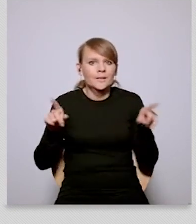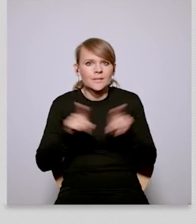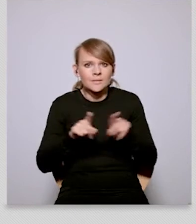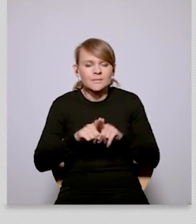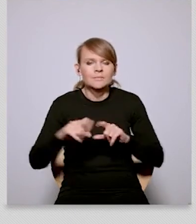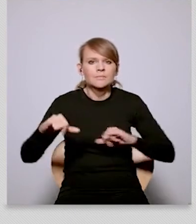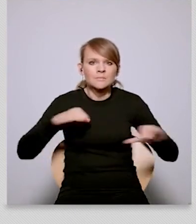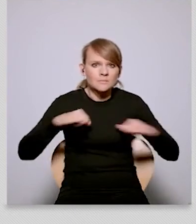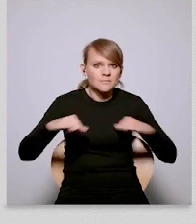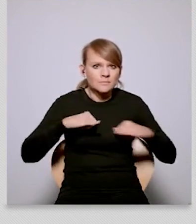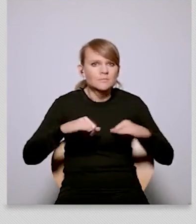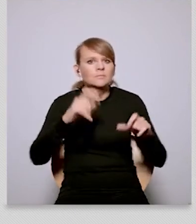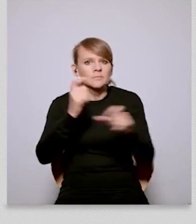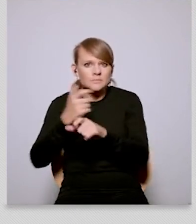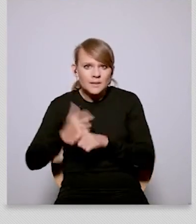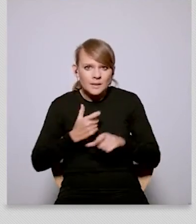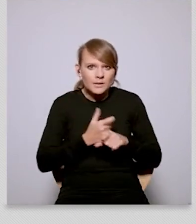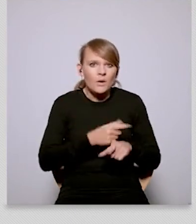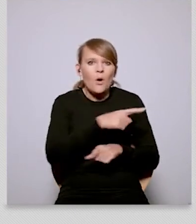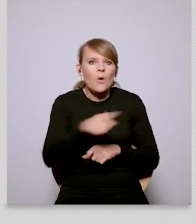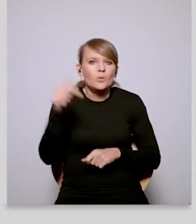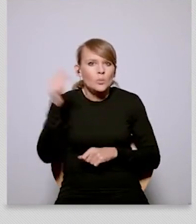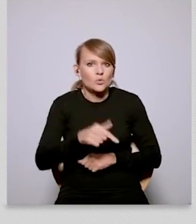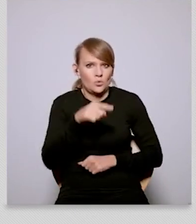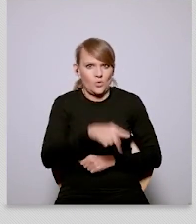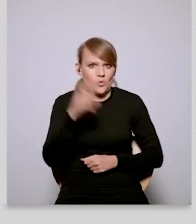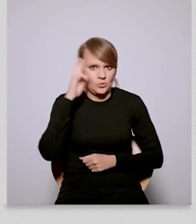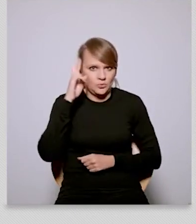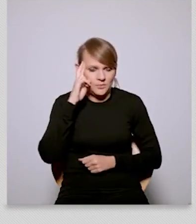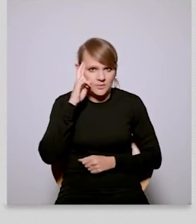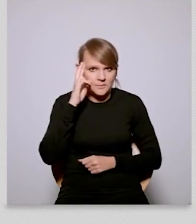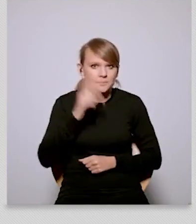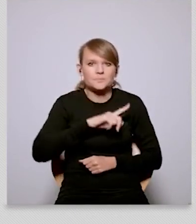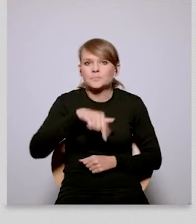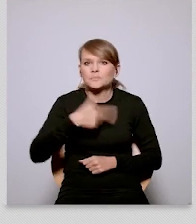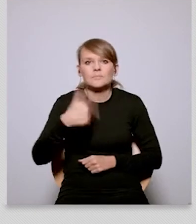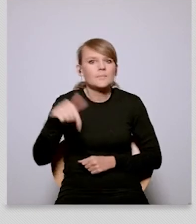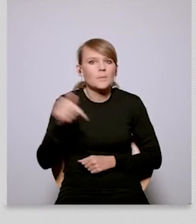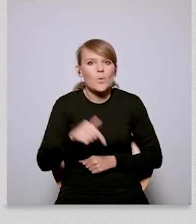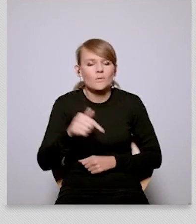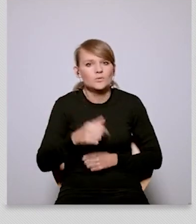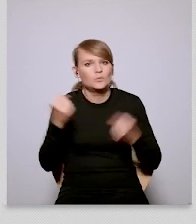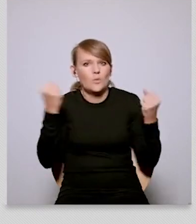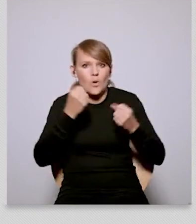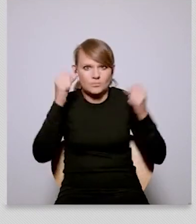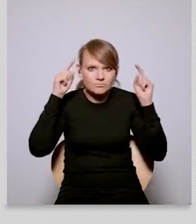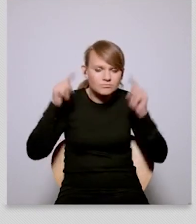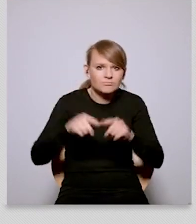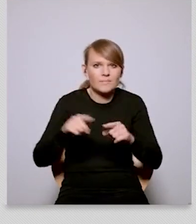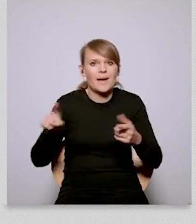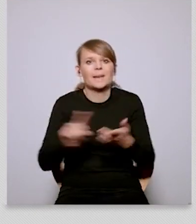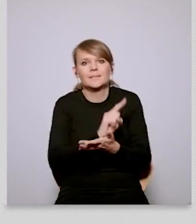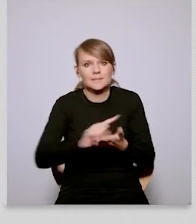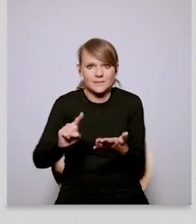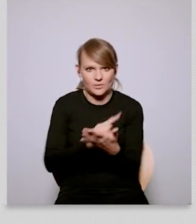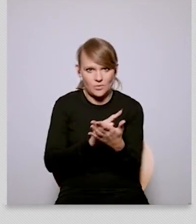krajowe muszą to rozumieć to znaczy nie powinniśmy się koncentrować tak bardzo na ryzyku z